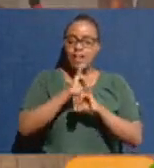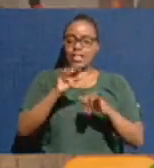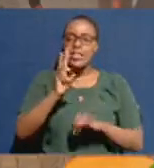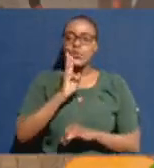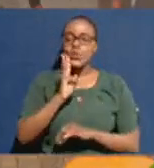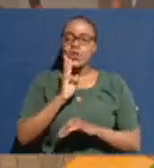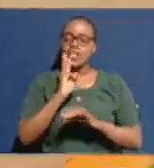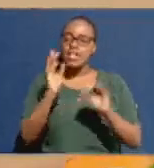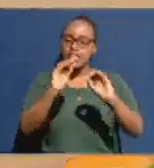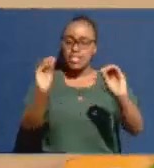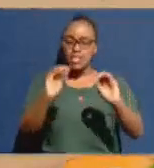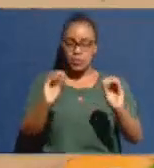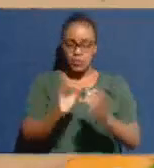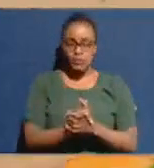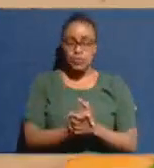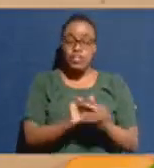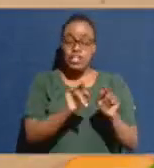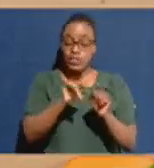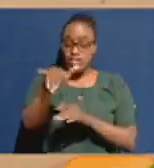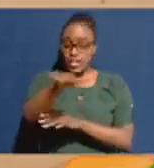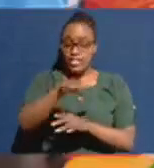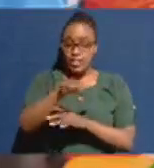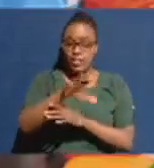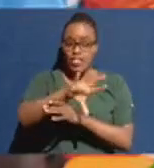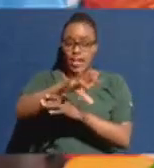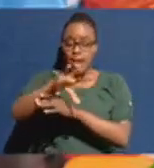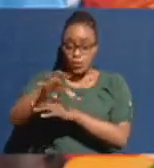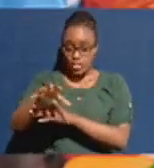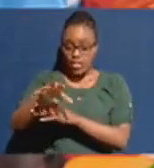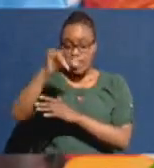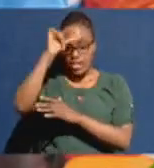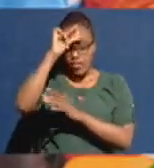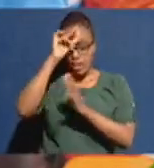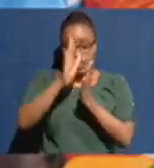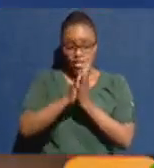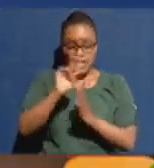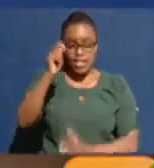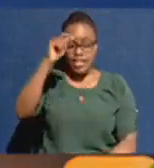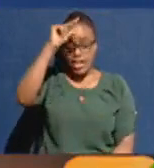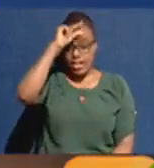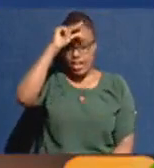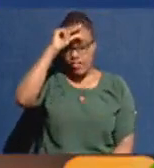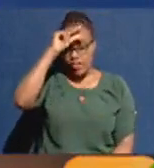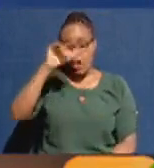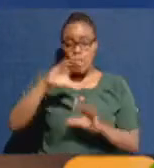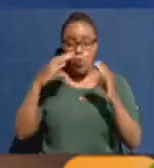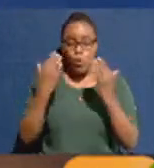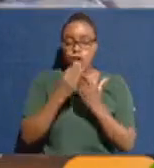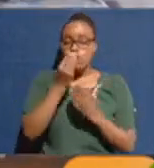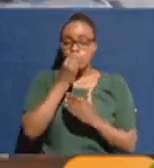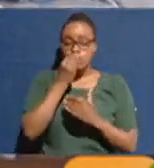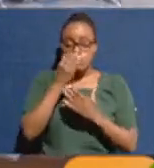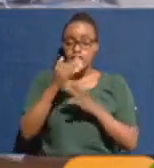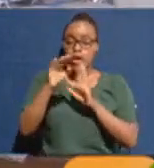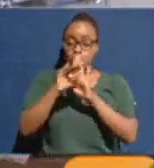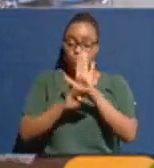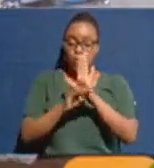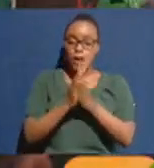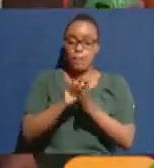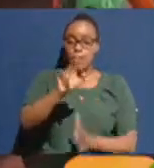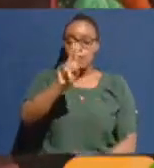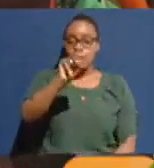USAID in partnership with World Vision, the county government and government of Kenya, World Food Program and UNICEF have put